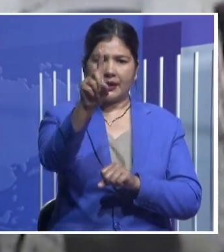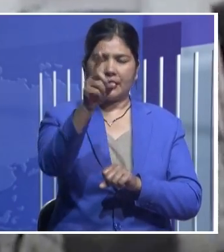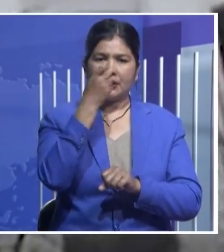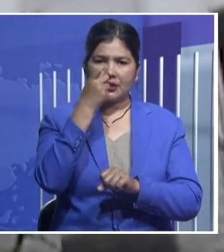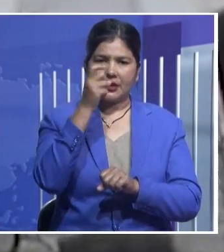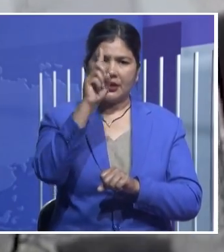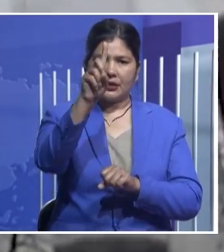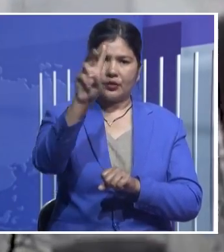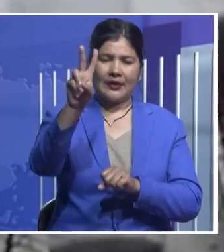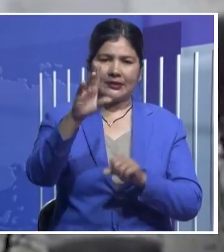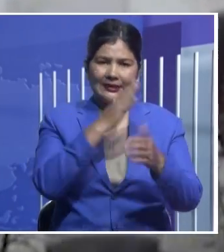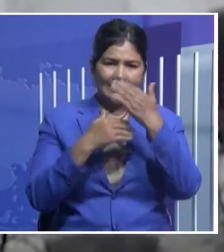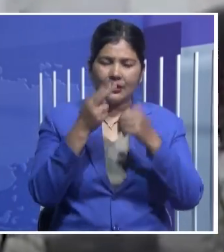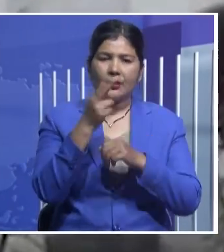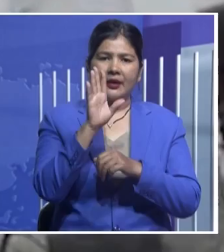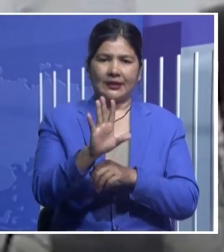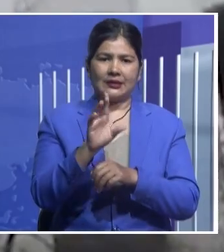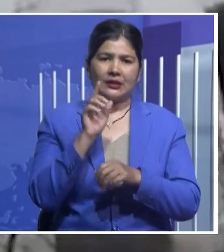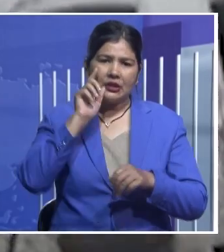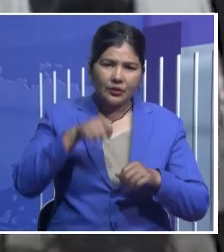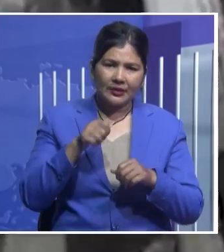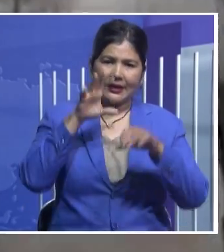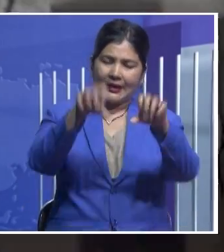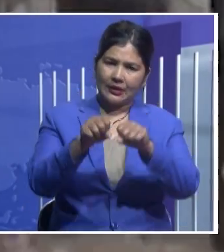घाइते भएका छन्। यसैबीच युक्रेन आक्रमणमा परि